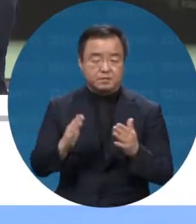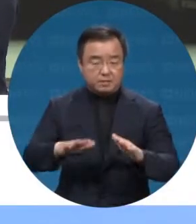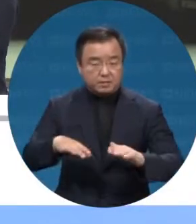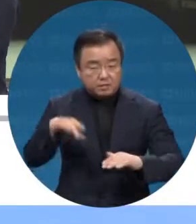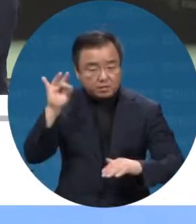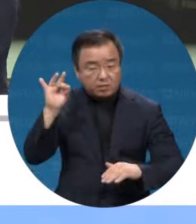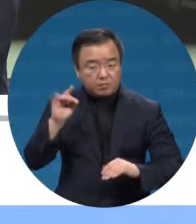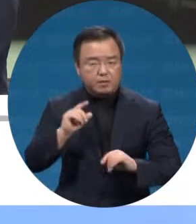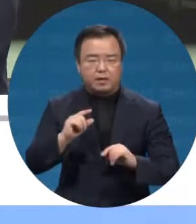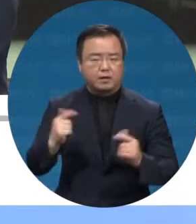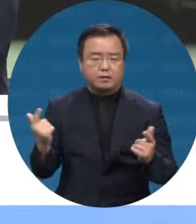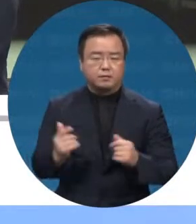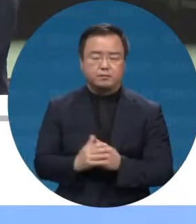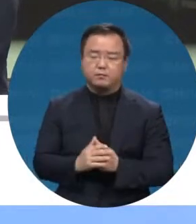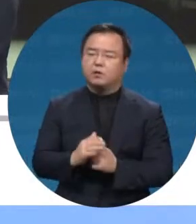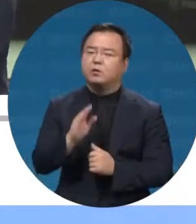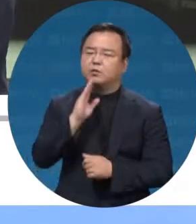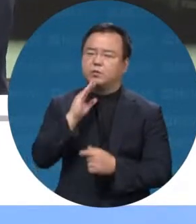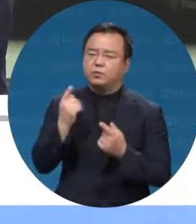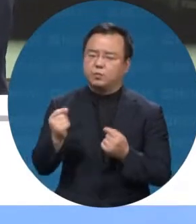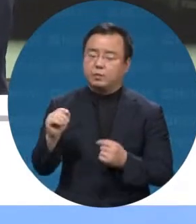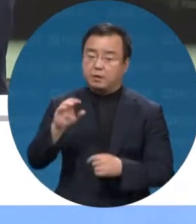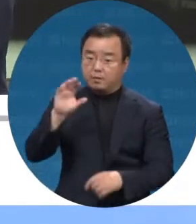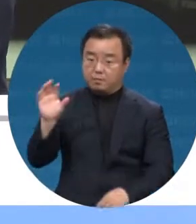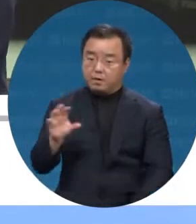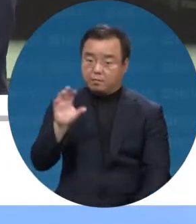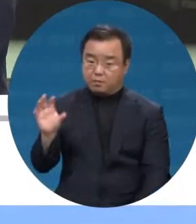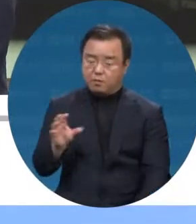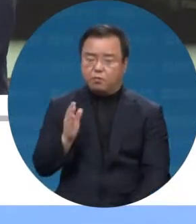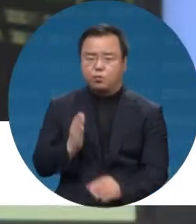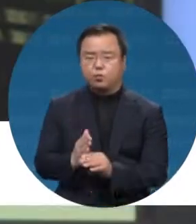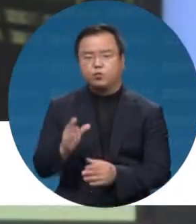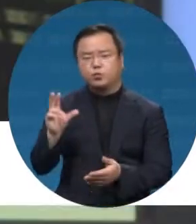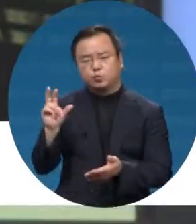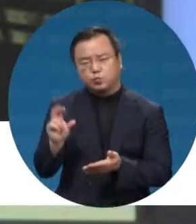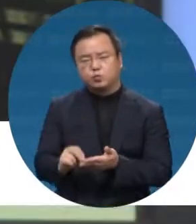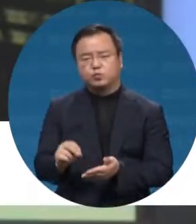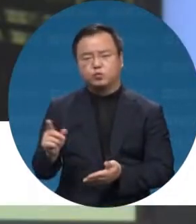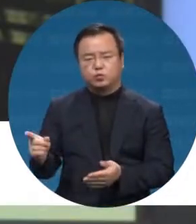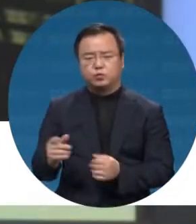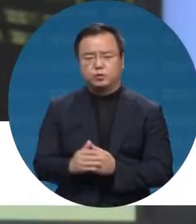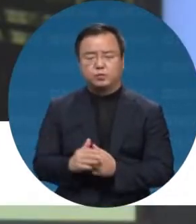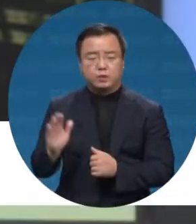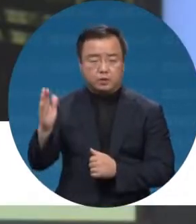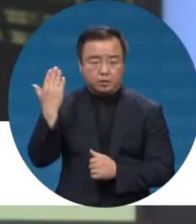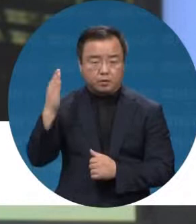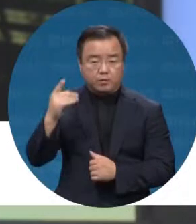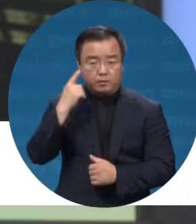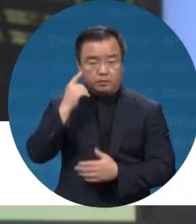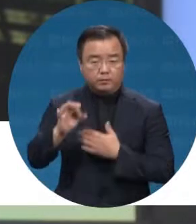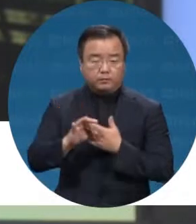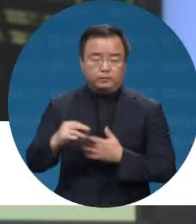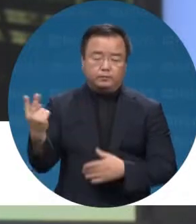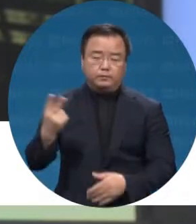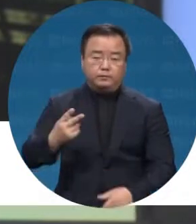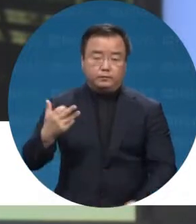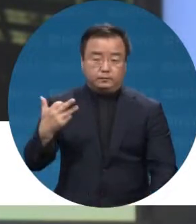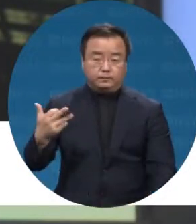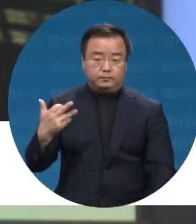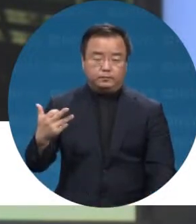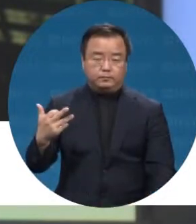아닙니다네 그렇죠 이게 계속 반복되고 있다는게 이제 문젠데요 뭐 지금 아주 최근만 봐도 2018년에는